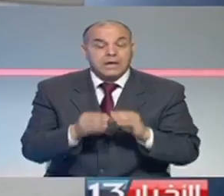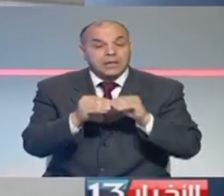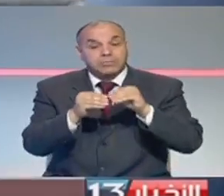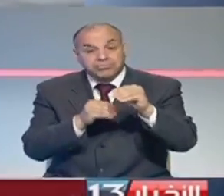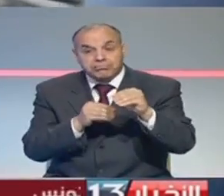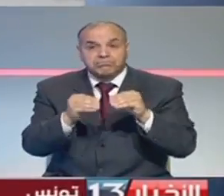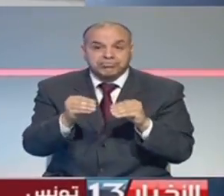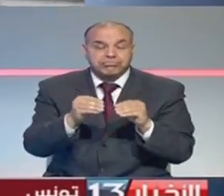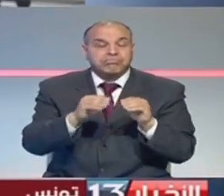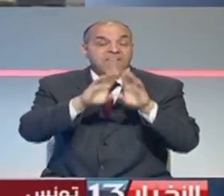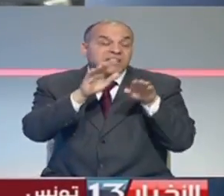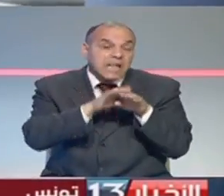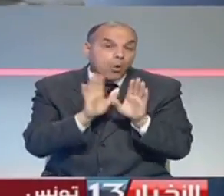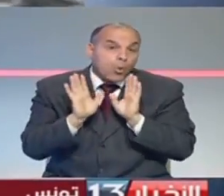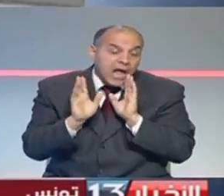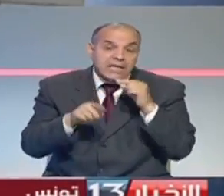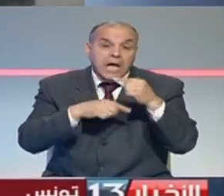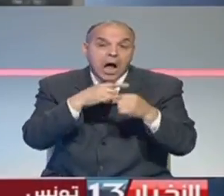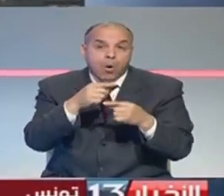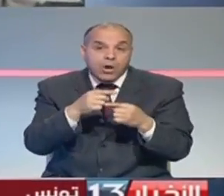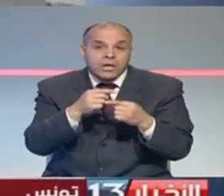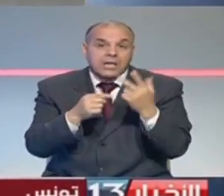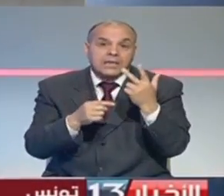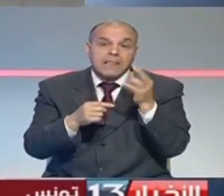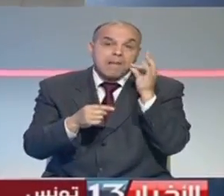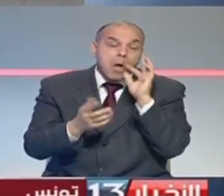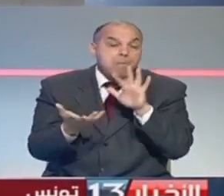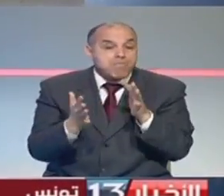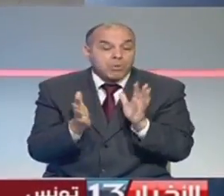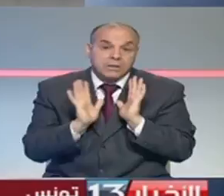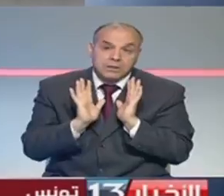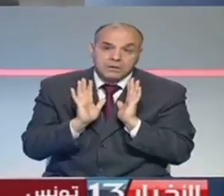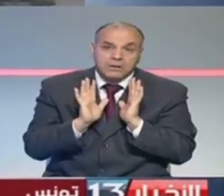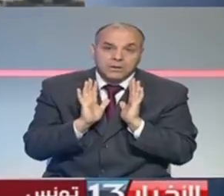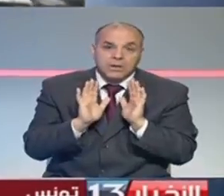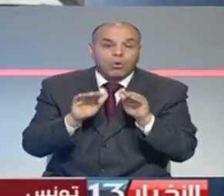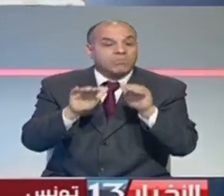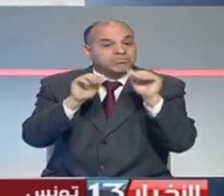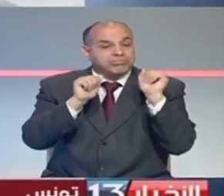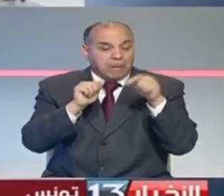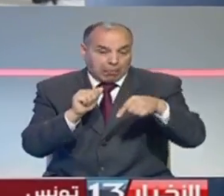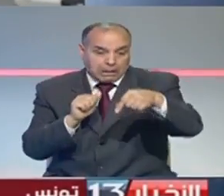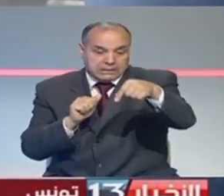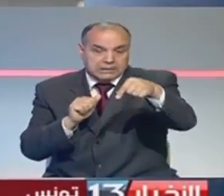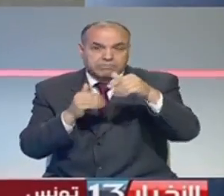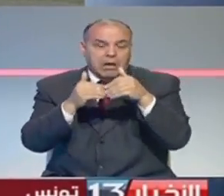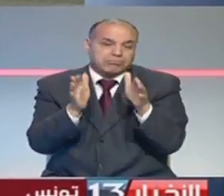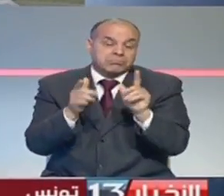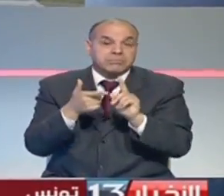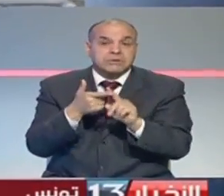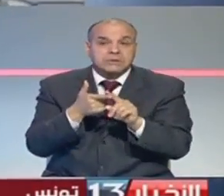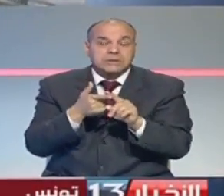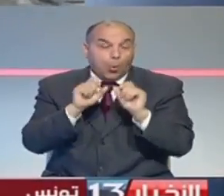الحجر الصحي العام قد يتواصل الى غايه الثالث من شهر مايو المقبل ورفعه خلال الايام القليله القادمه